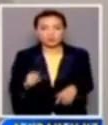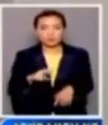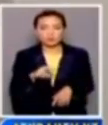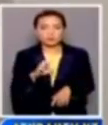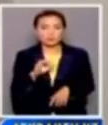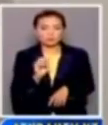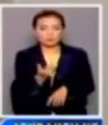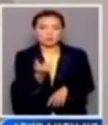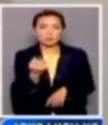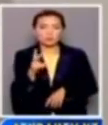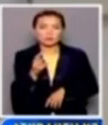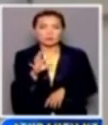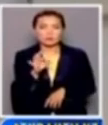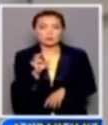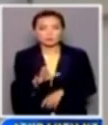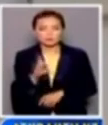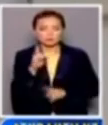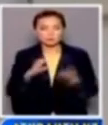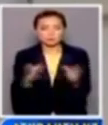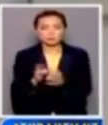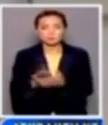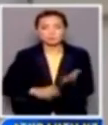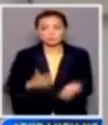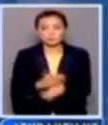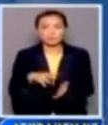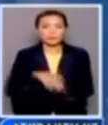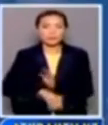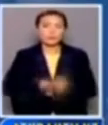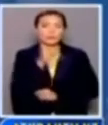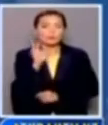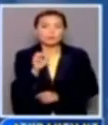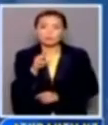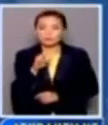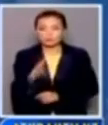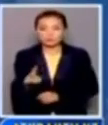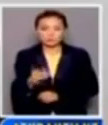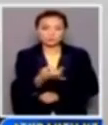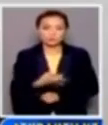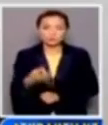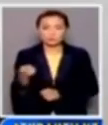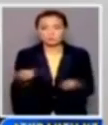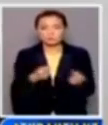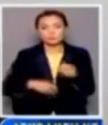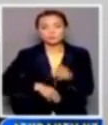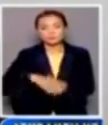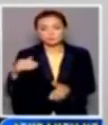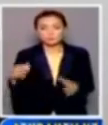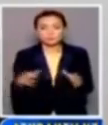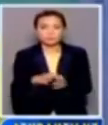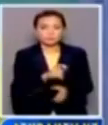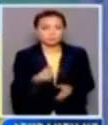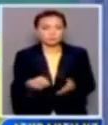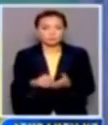Альберт Аққайнановтың төрағалығымен өткен кездесуге жалғасып, онда Жас Отан жастар қанатының аудандағы төрағасы сайланып, құрам